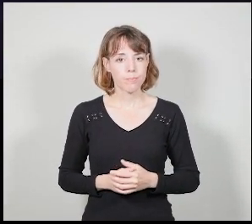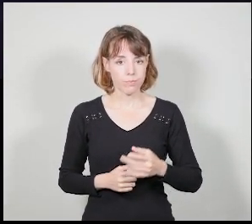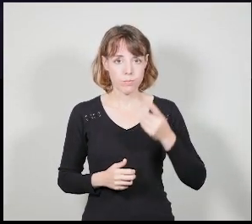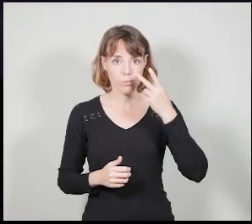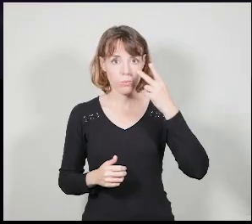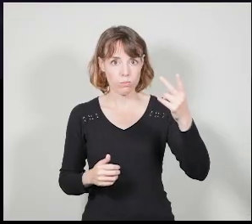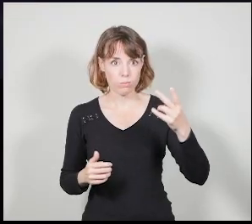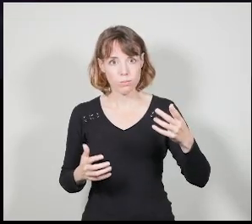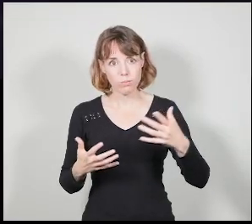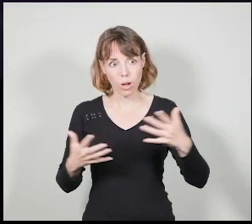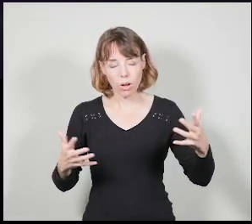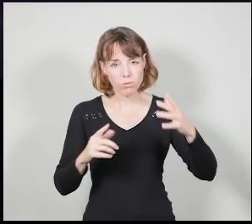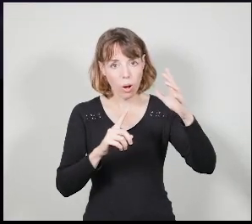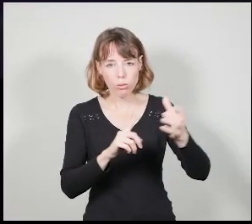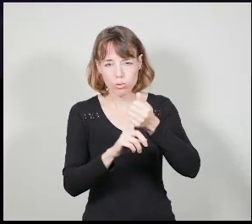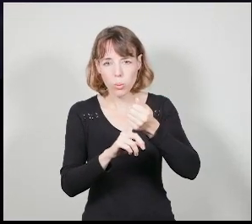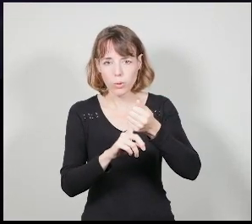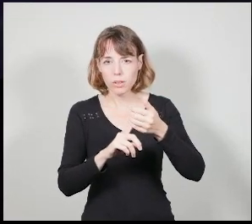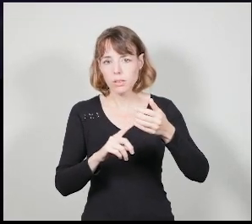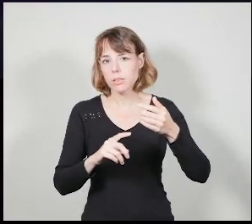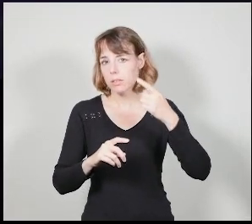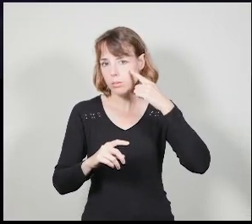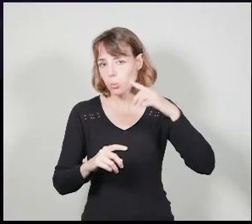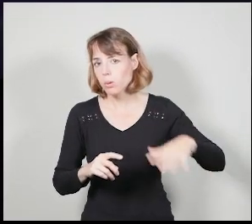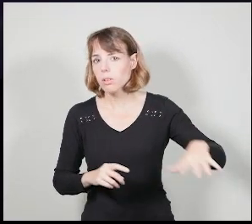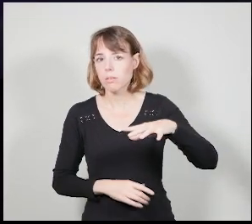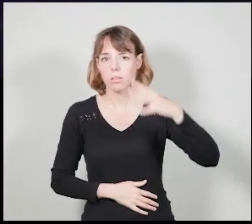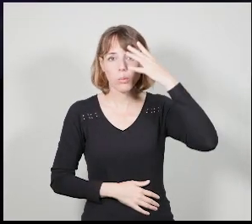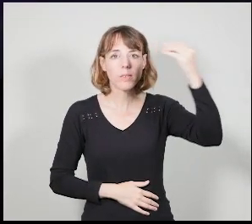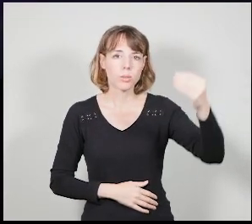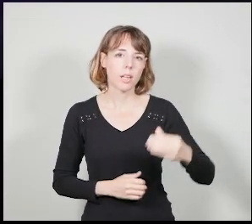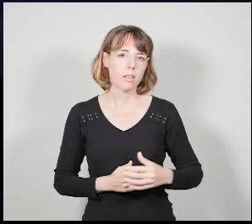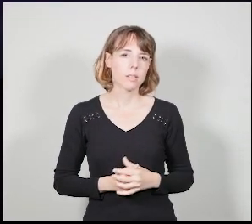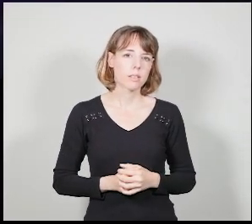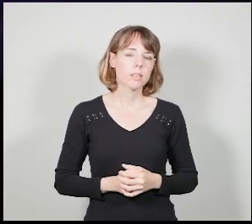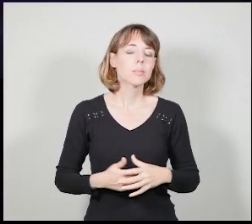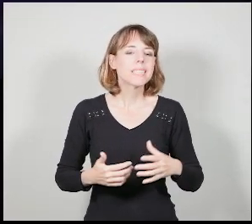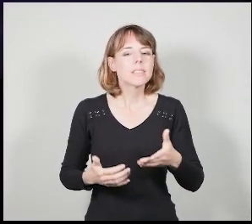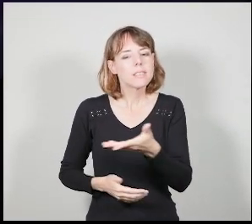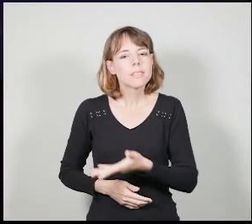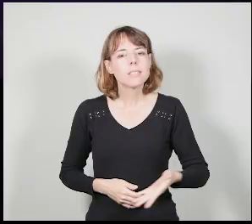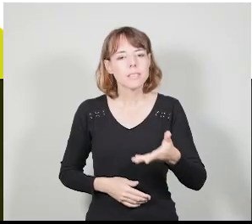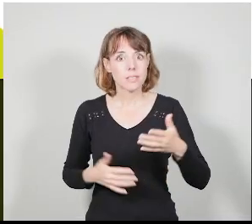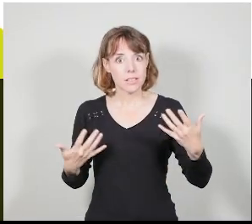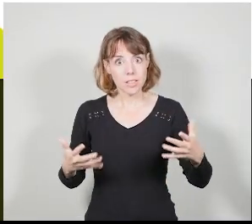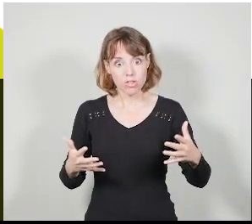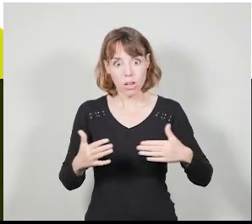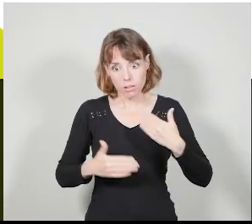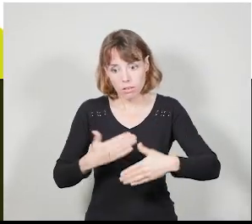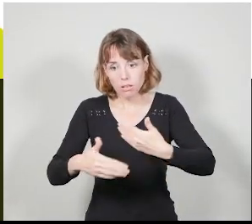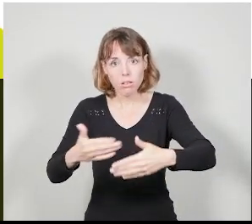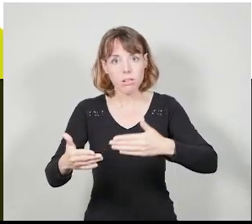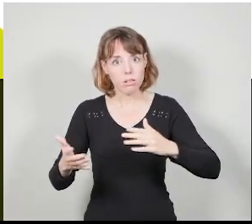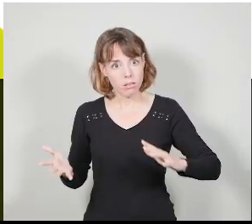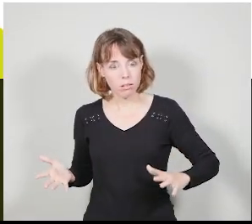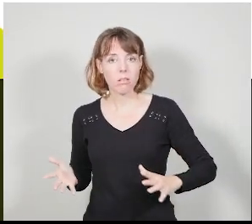professionnels, pour les structures, mais qui fait aussi le constat d'un secteur, ça a été dit tout à l'heure, qui est déjà lui-même en évolution, qui est déjà lui-même en